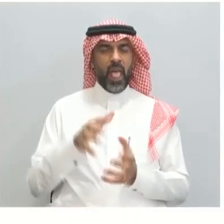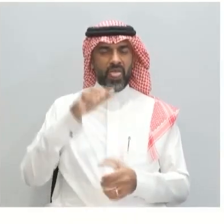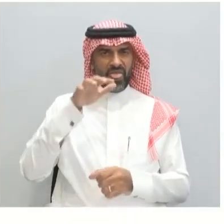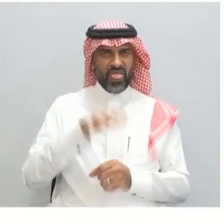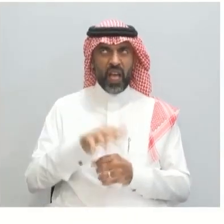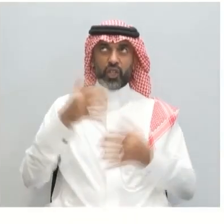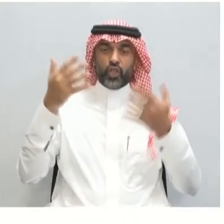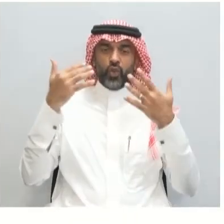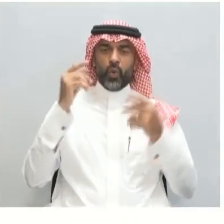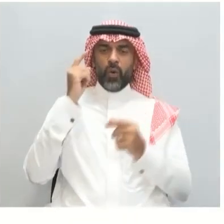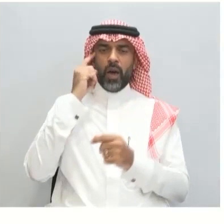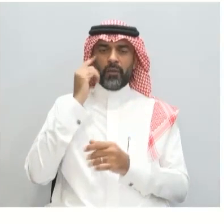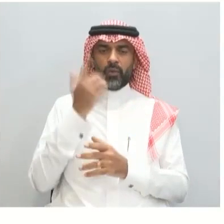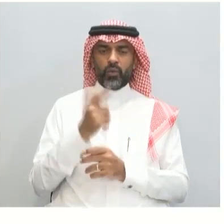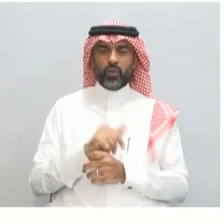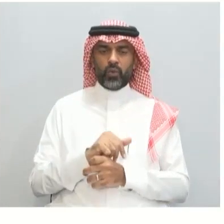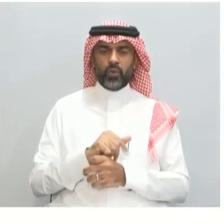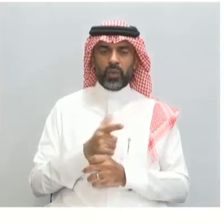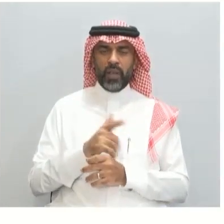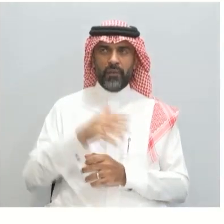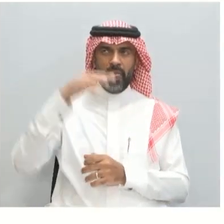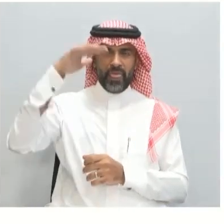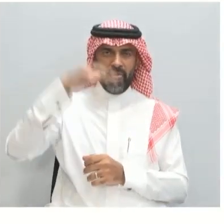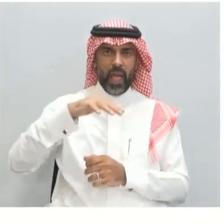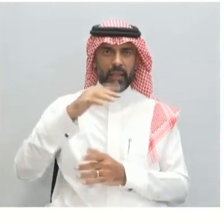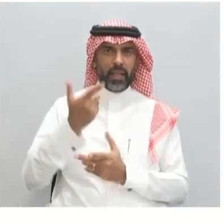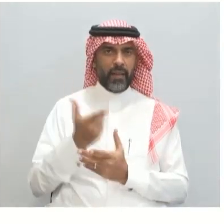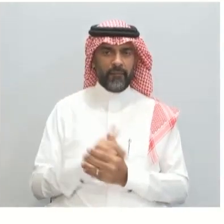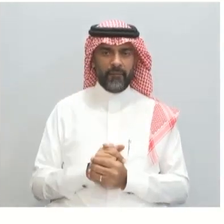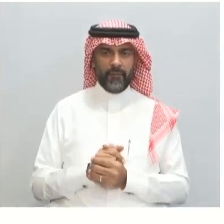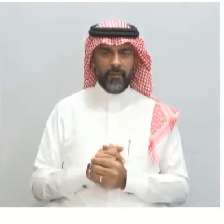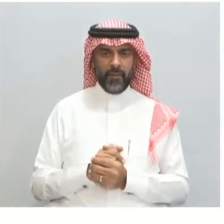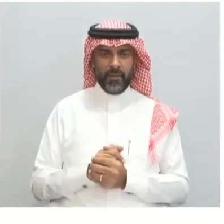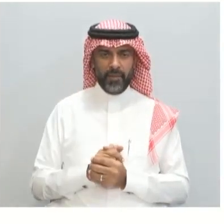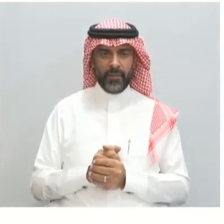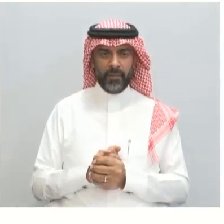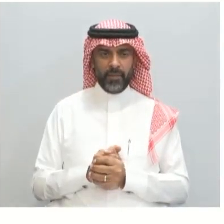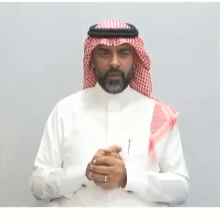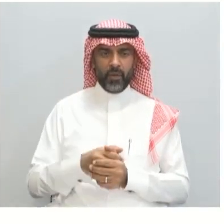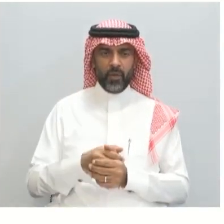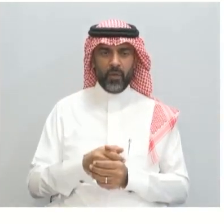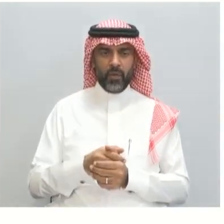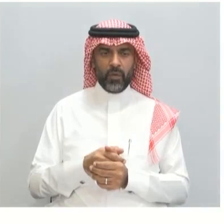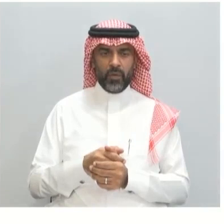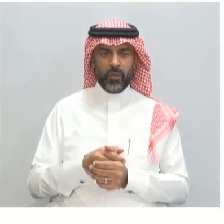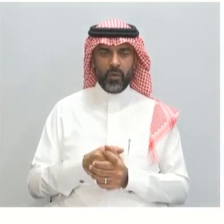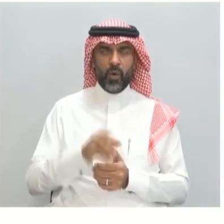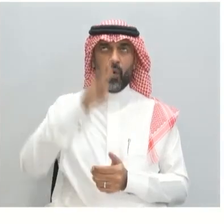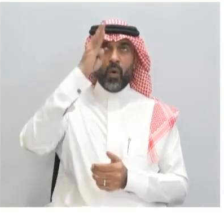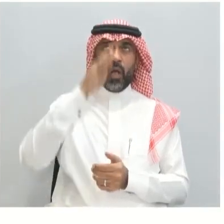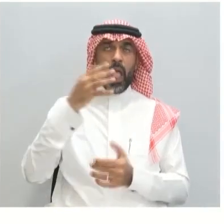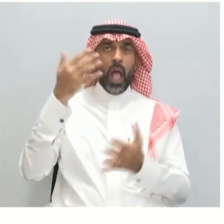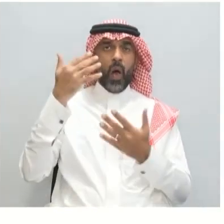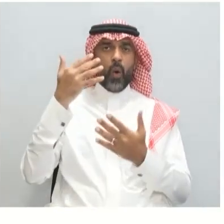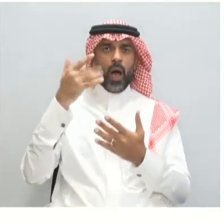الجوي وتعرفنا وعرفنا ما هو الضغط الجوي هو وزن عمود الهواء الواقع على اي منطقه من سطح